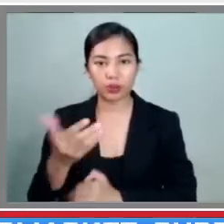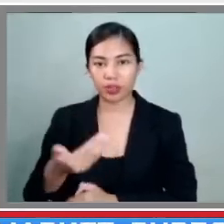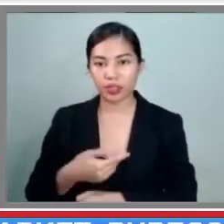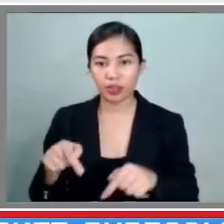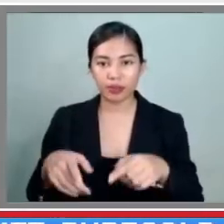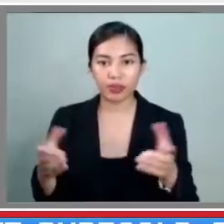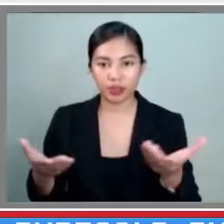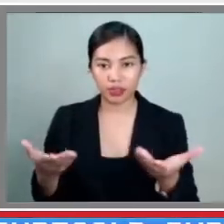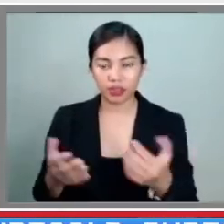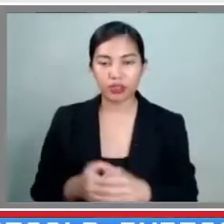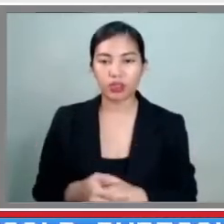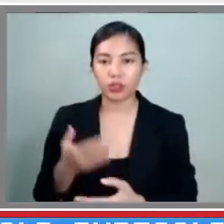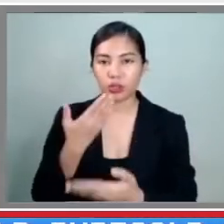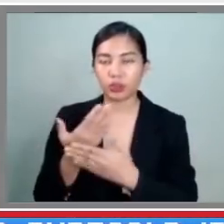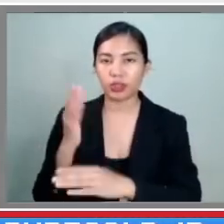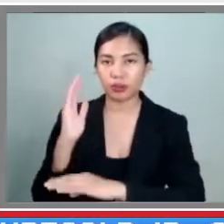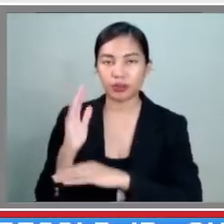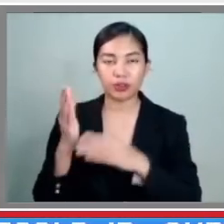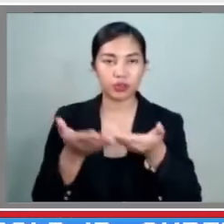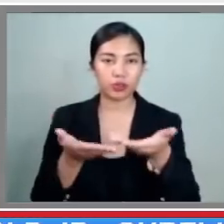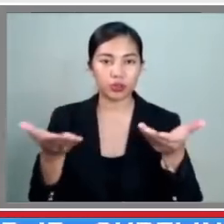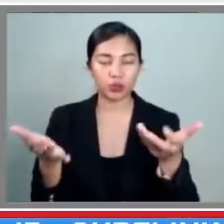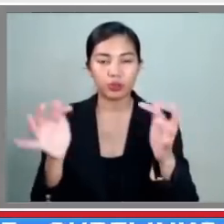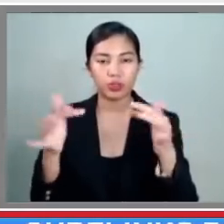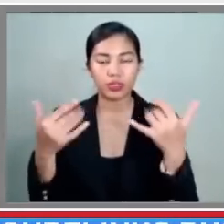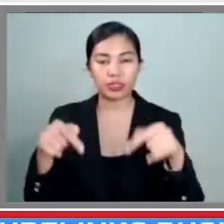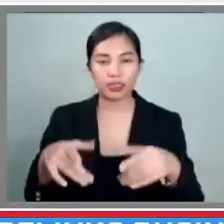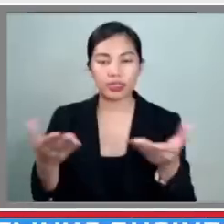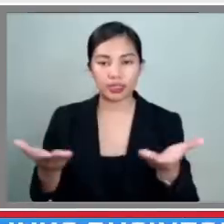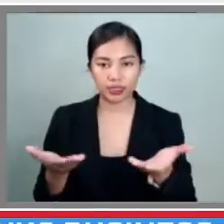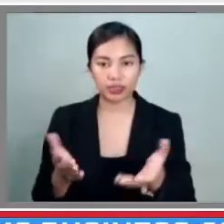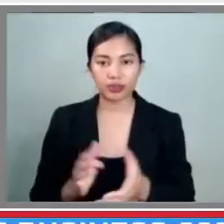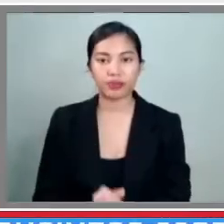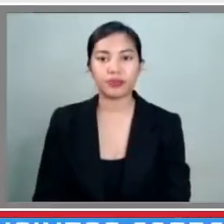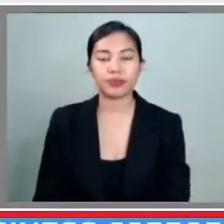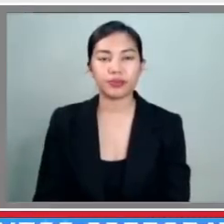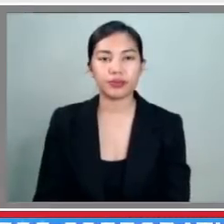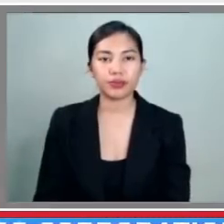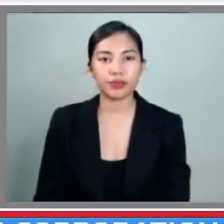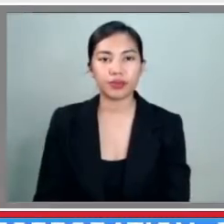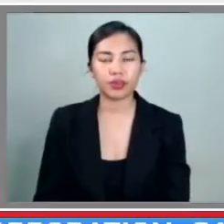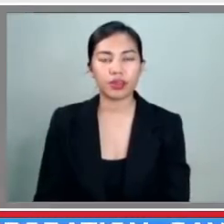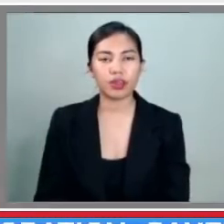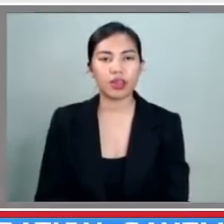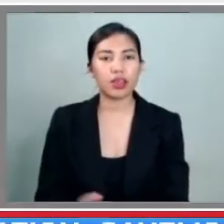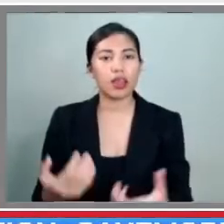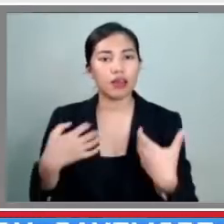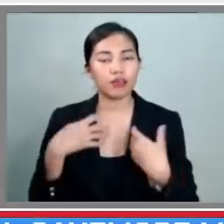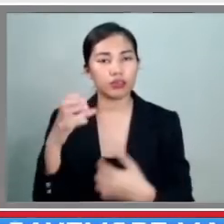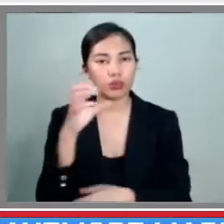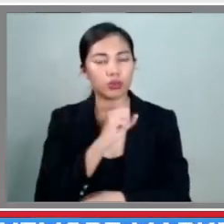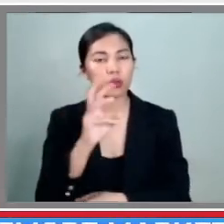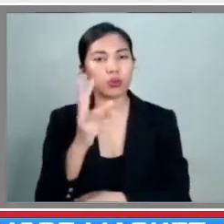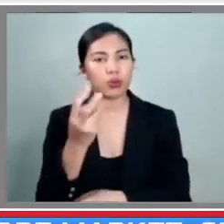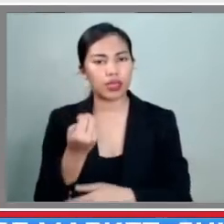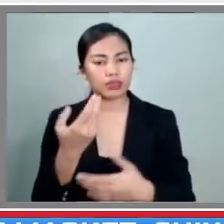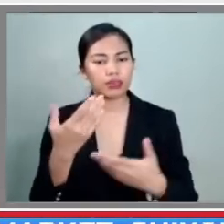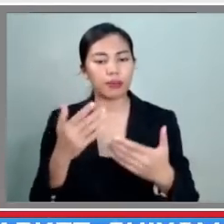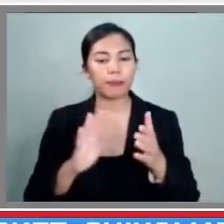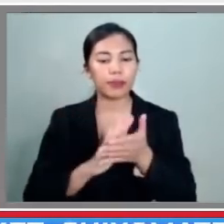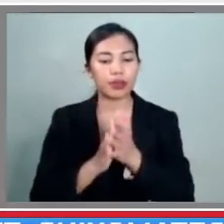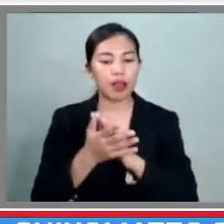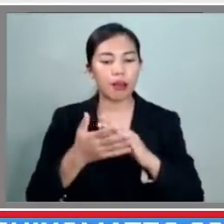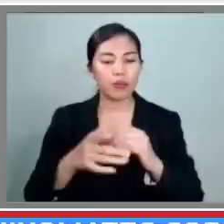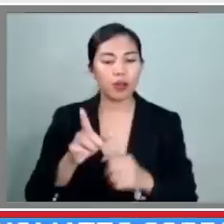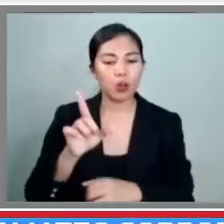Magandang tanghali, Rafi, at sa lahat ng nakikinig ng balita. Opo. Meron na po ba tayong projection kung kailan na bababa sa critical level yung tubig sa Angat